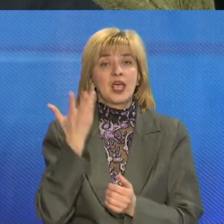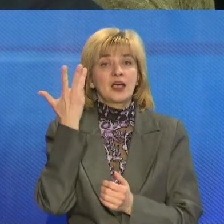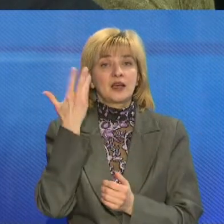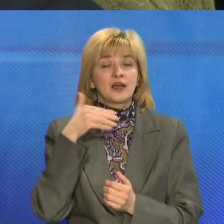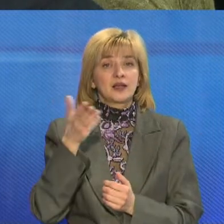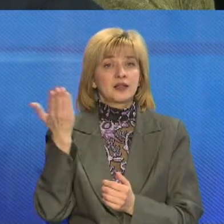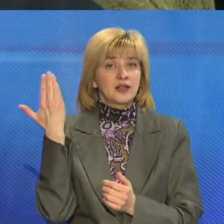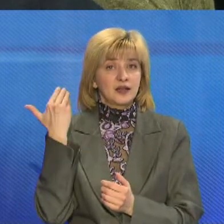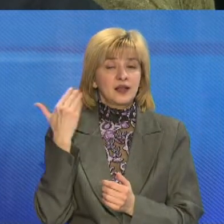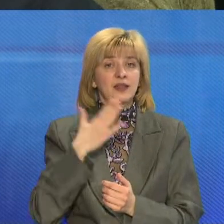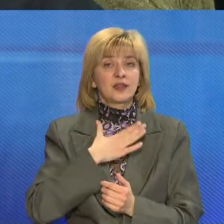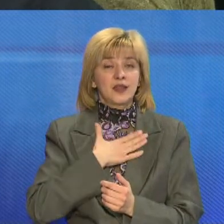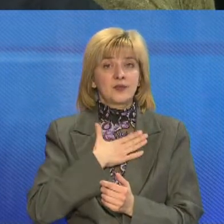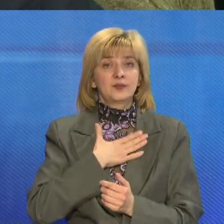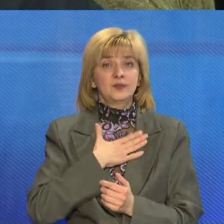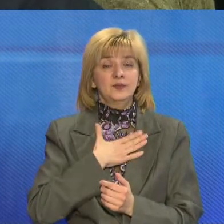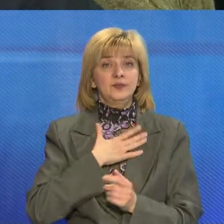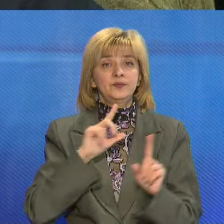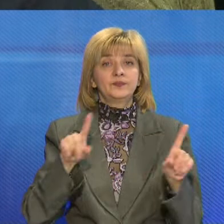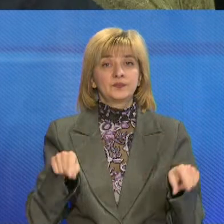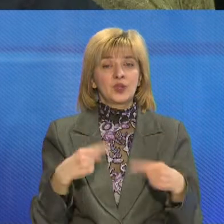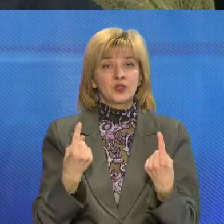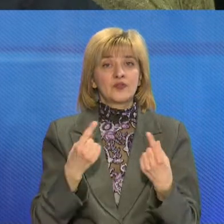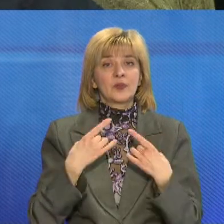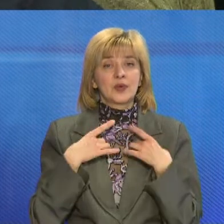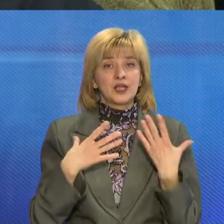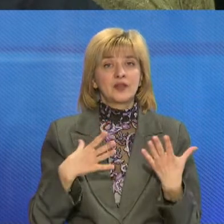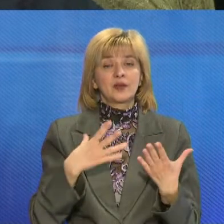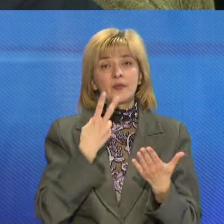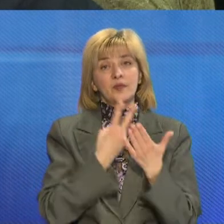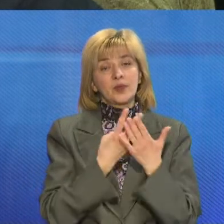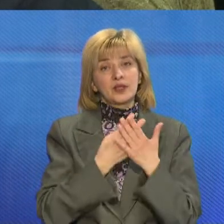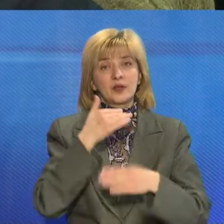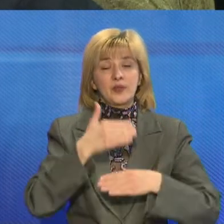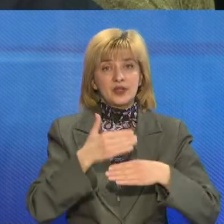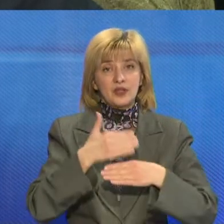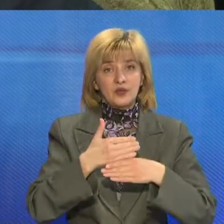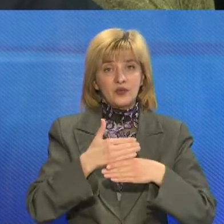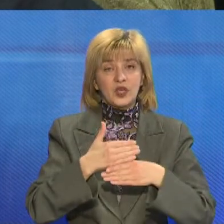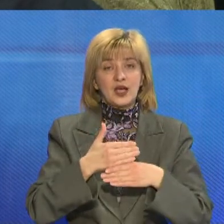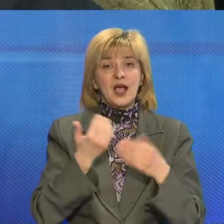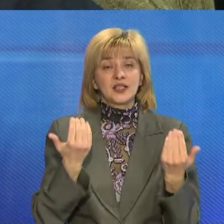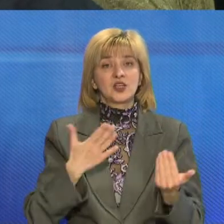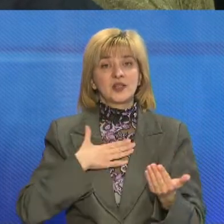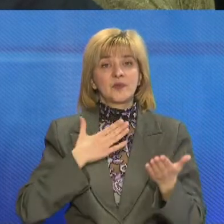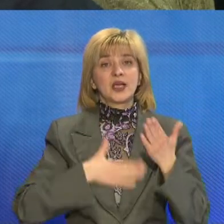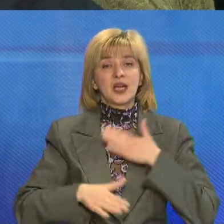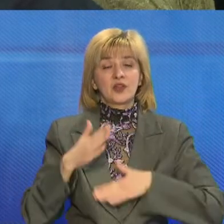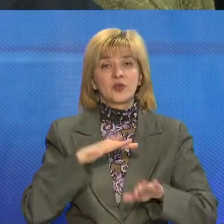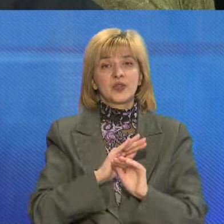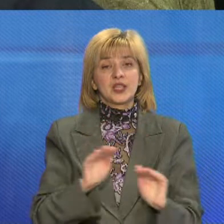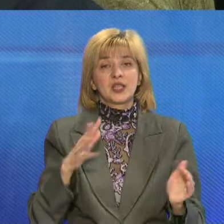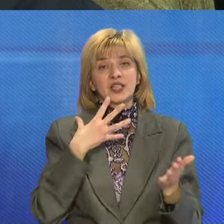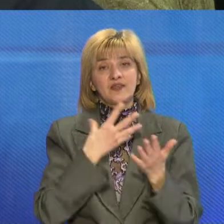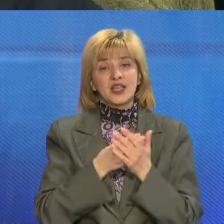Когда-то нам, для нас устраивали праздники, ставили постановки, а сейчас мы радуем детей и